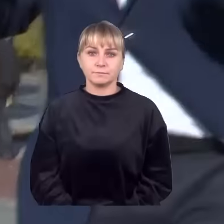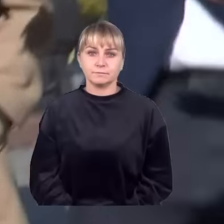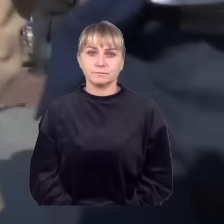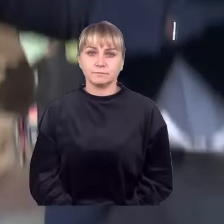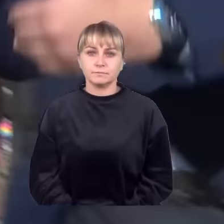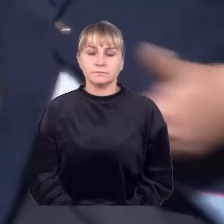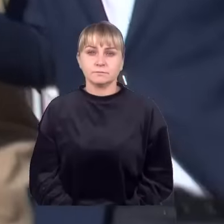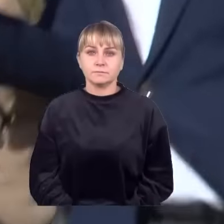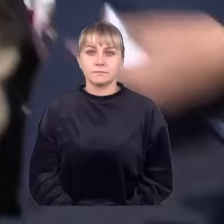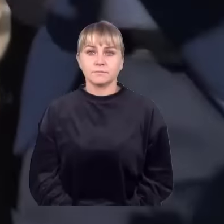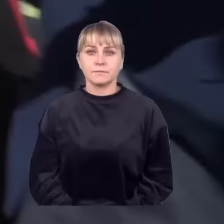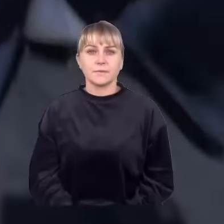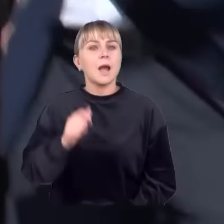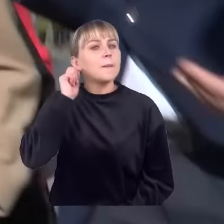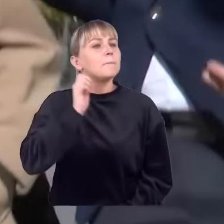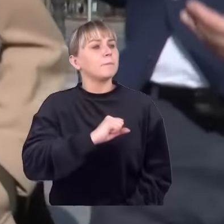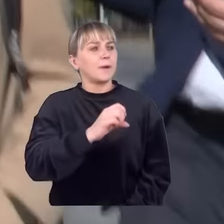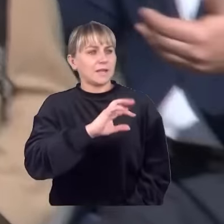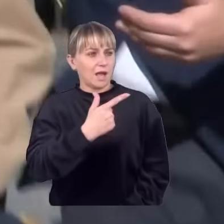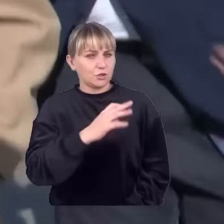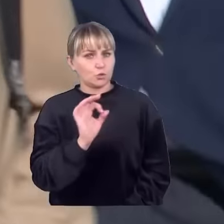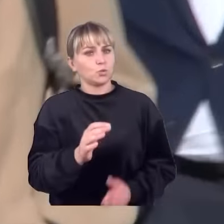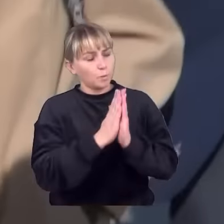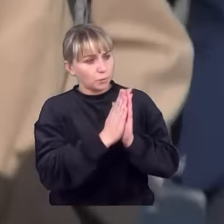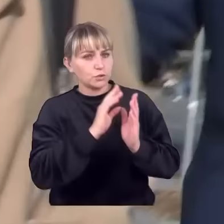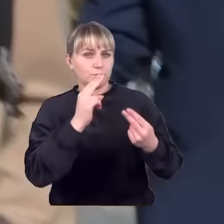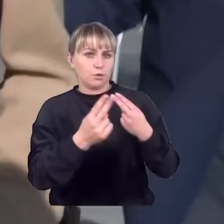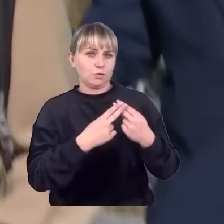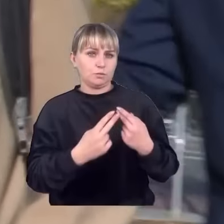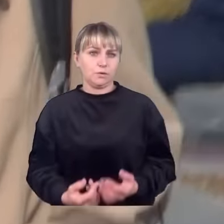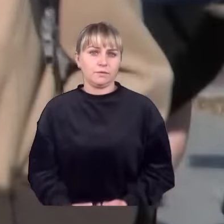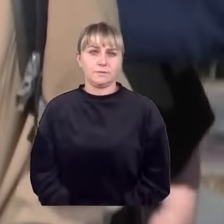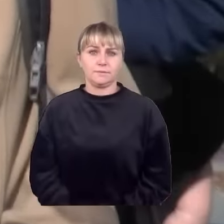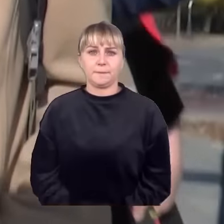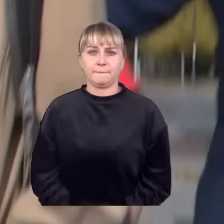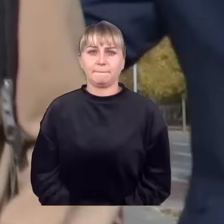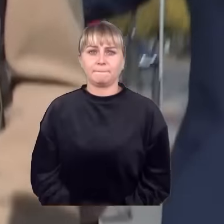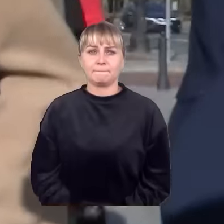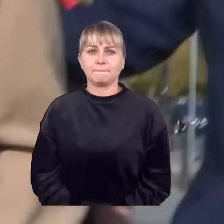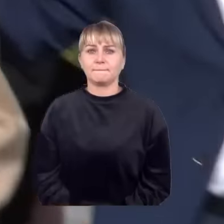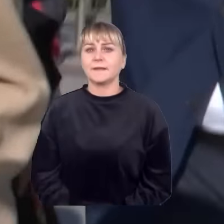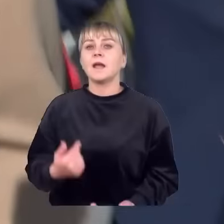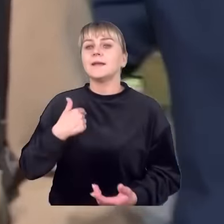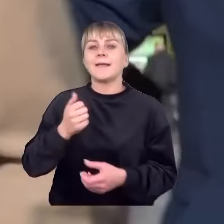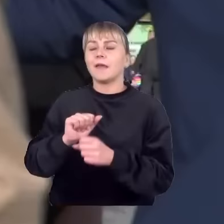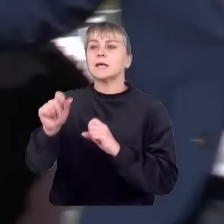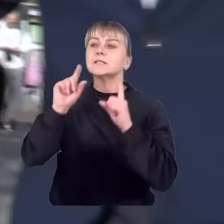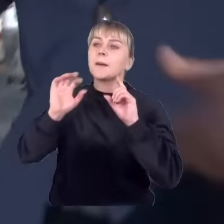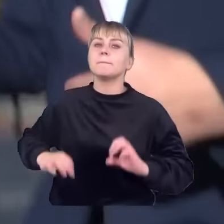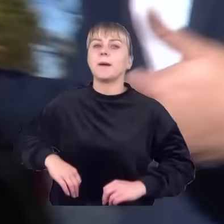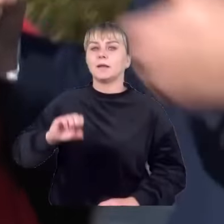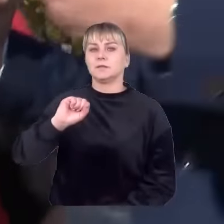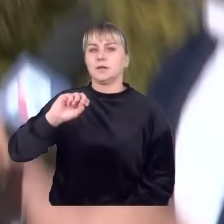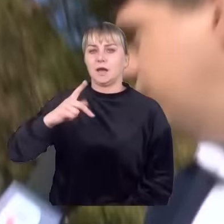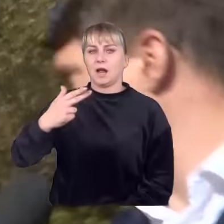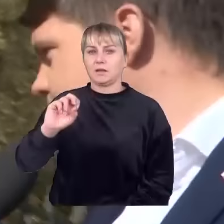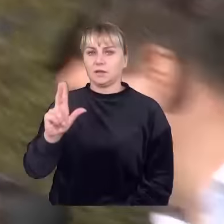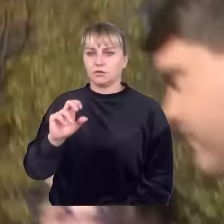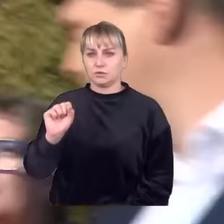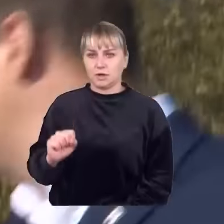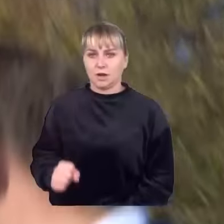Pani Agnieszko, prosimy o odpowiedź na to pytanie. Nie, dla pana nie jest panią Agnieszko przede wszystkim. Proszę pana. Proszę pani zapytać, ma